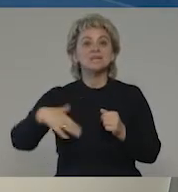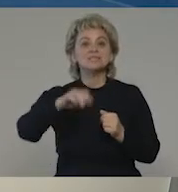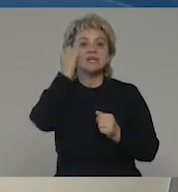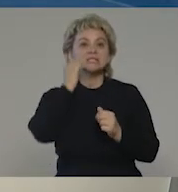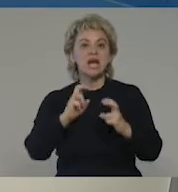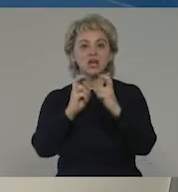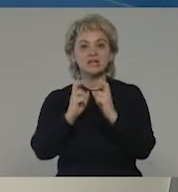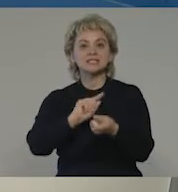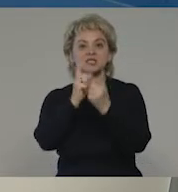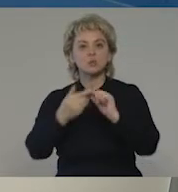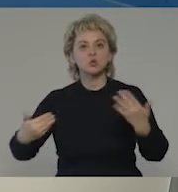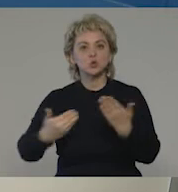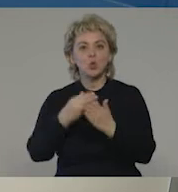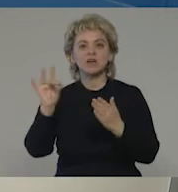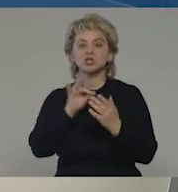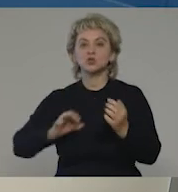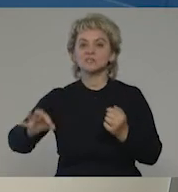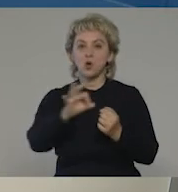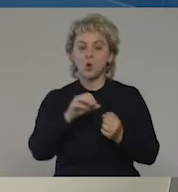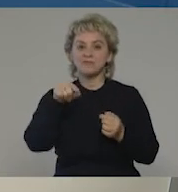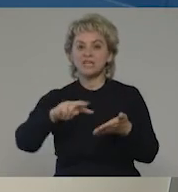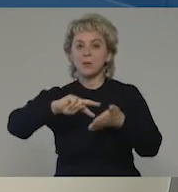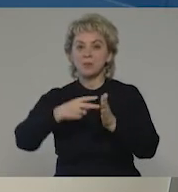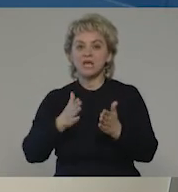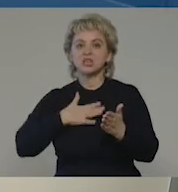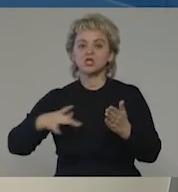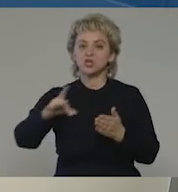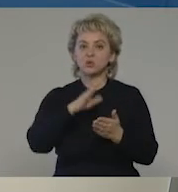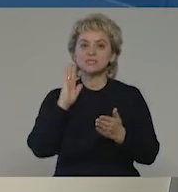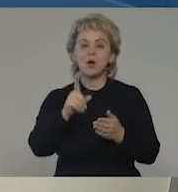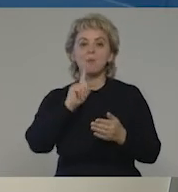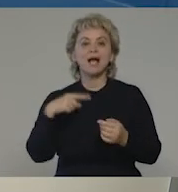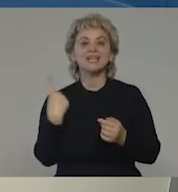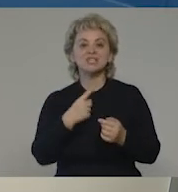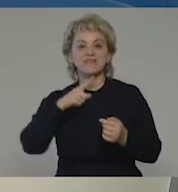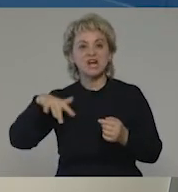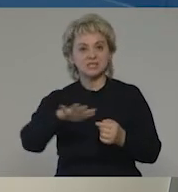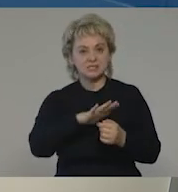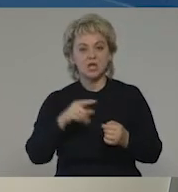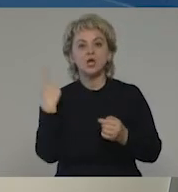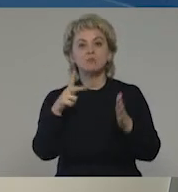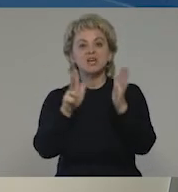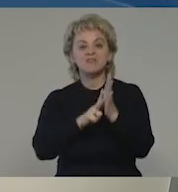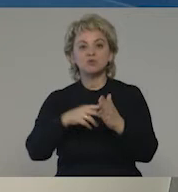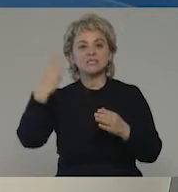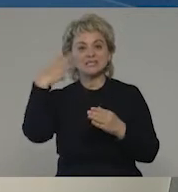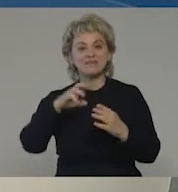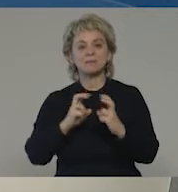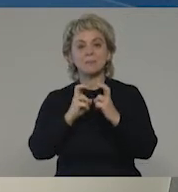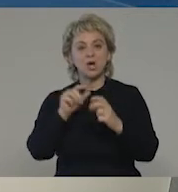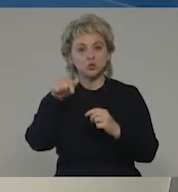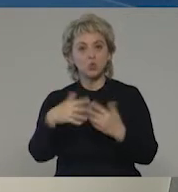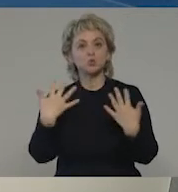Все старые электрички заменят новыми в Ростовской области, и в этом плане наш регион станет пока единственным в России. Первые 8